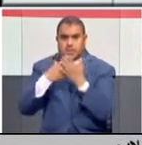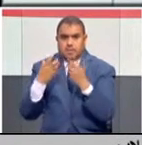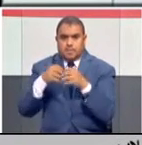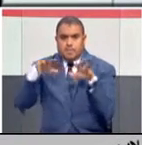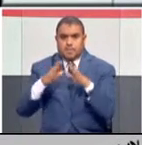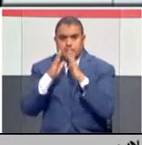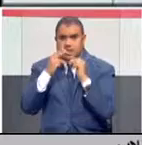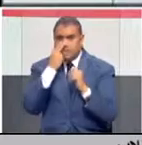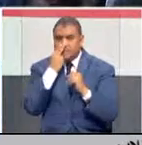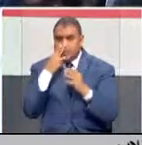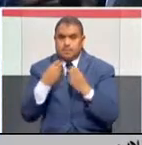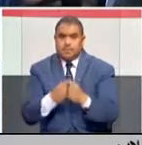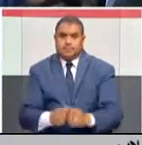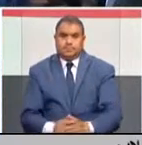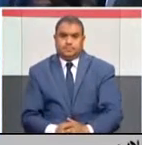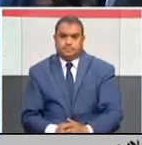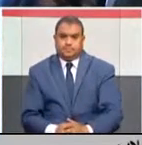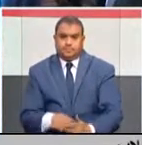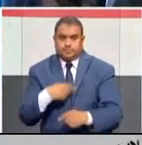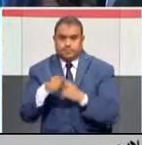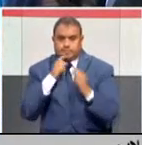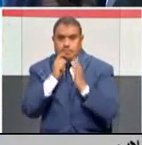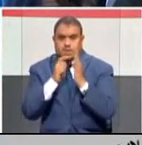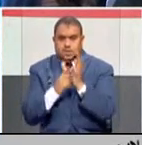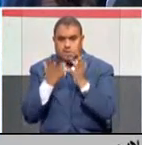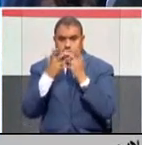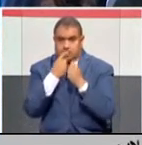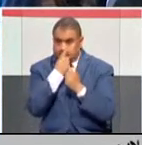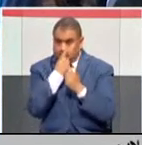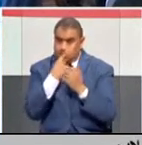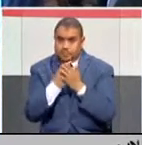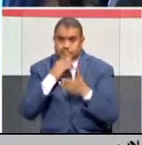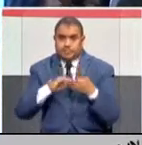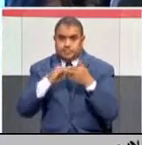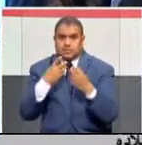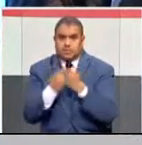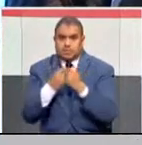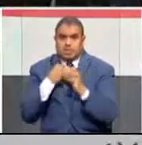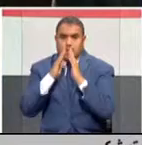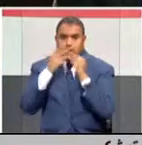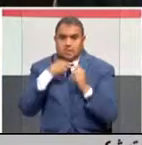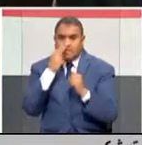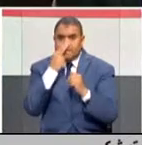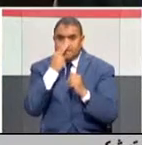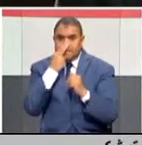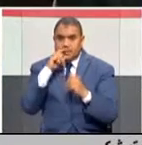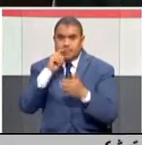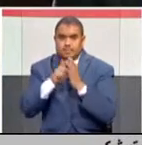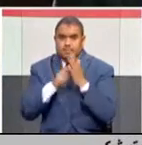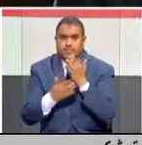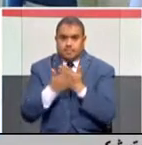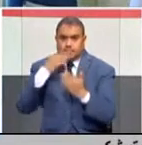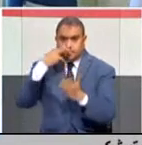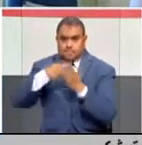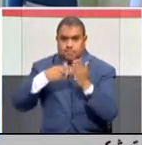بين البلدين. على عمق العلاقات التجارية والاقتصادية بين مصر وفنلندا، دشنت اليوم السفارة